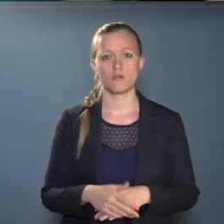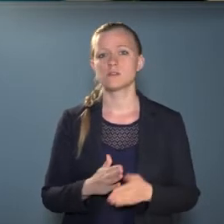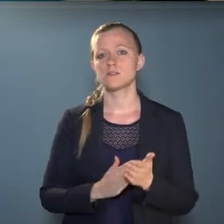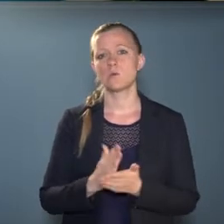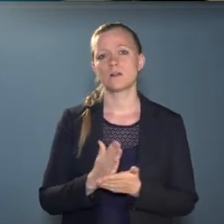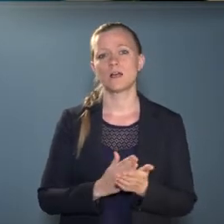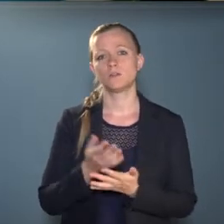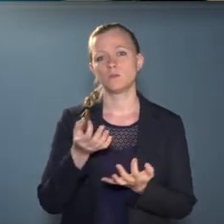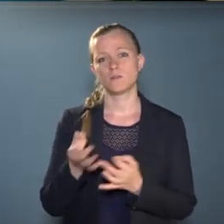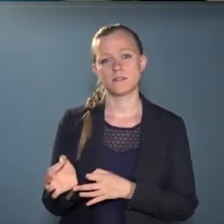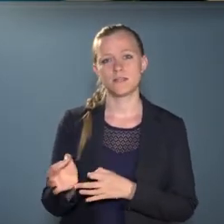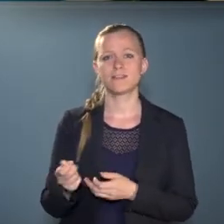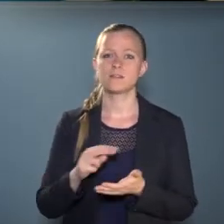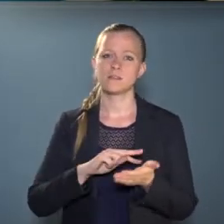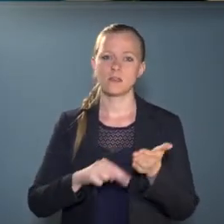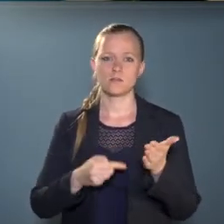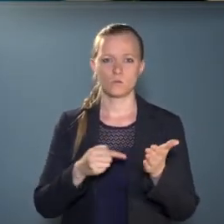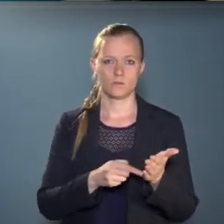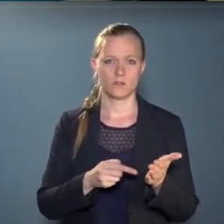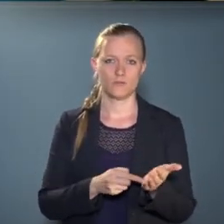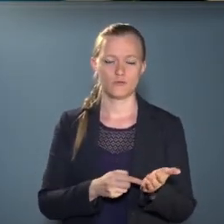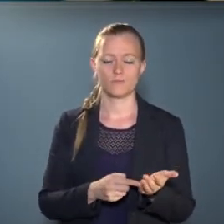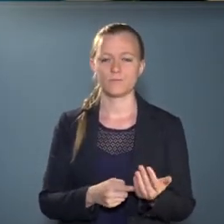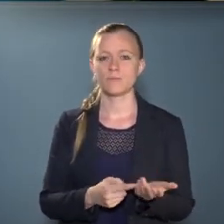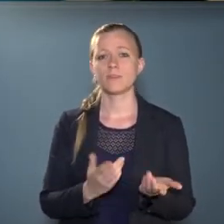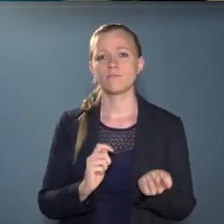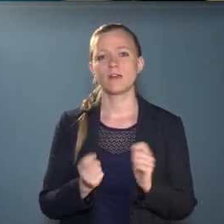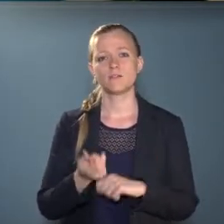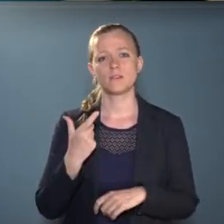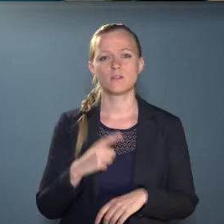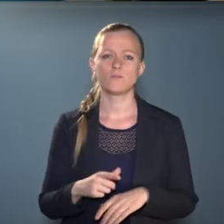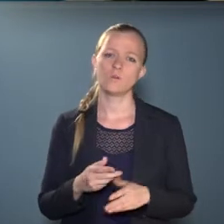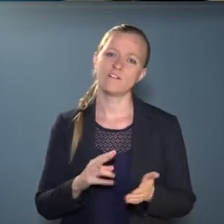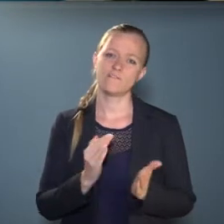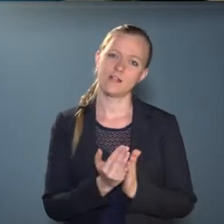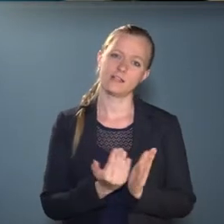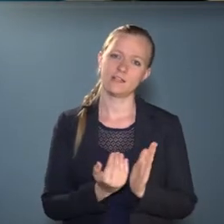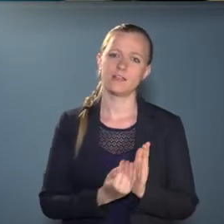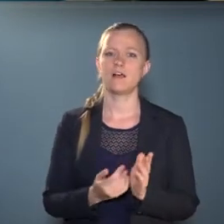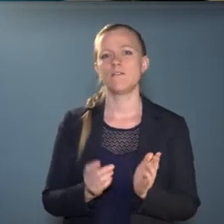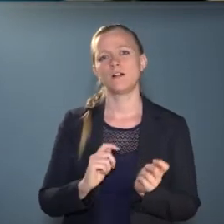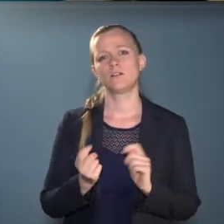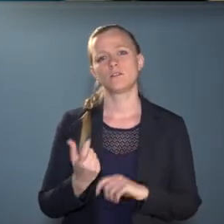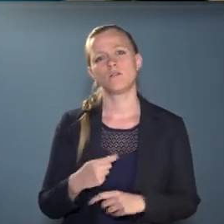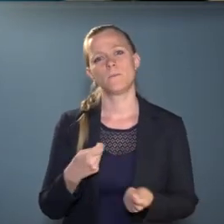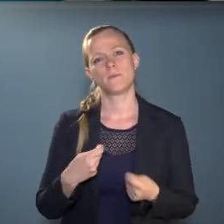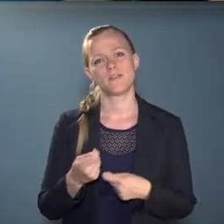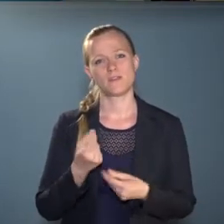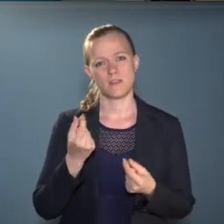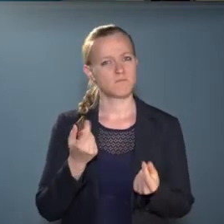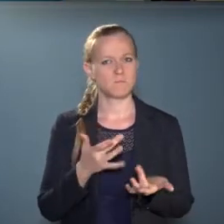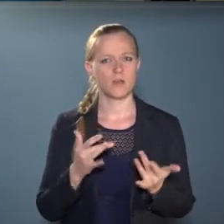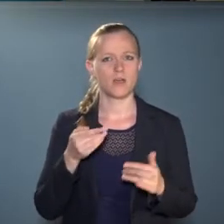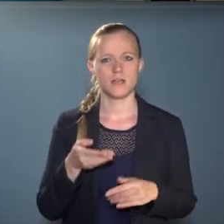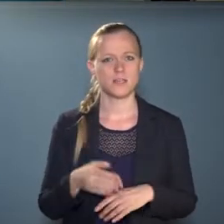szolgáltató cégnek a szerződését, hiszen változtak a kondíciók, változtak a piaci árak. Mi a helyzet